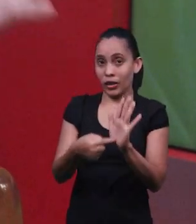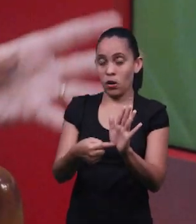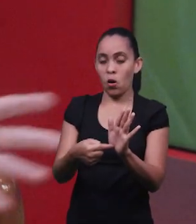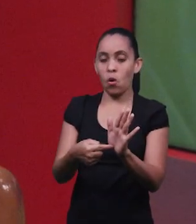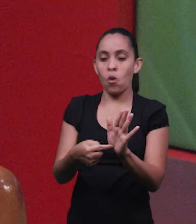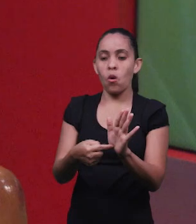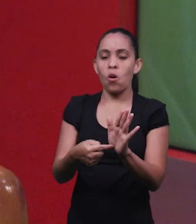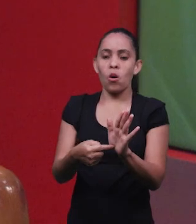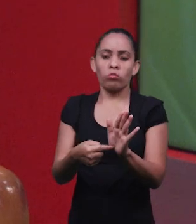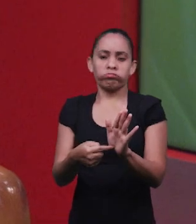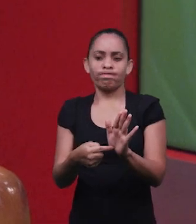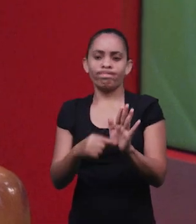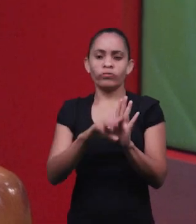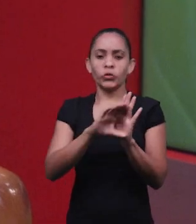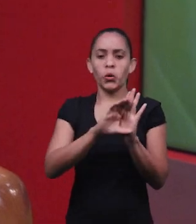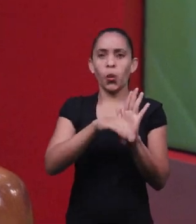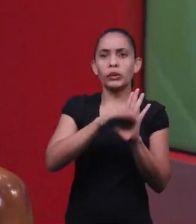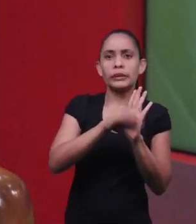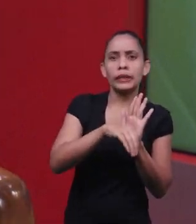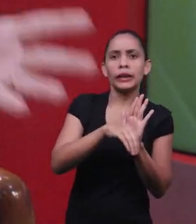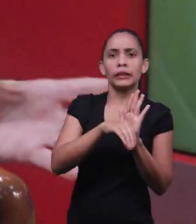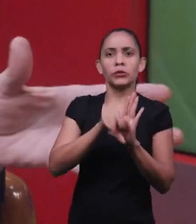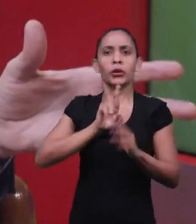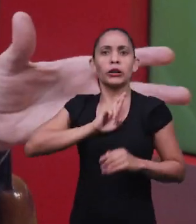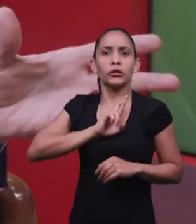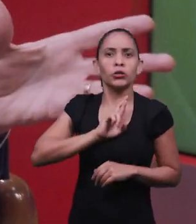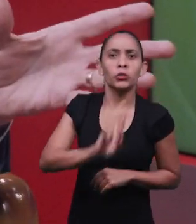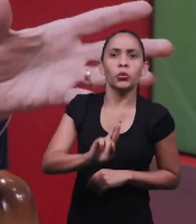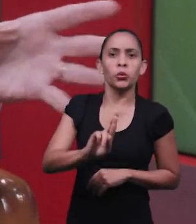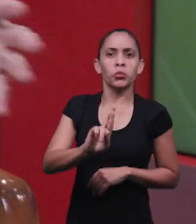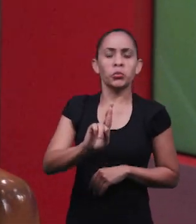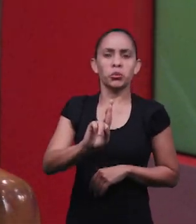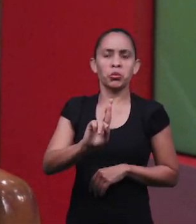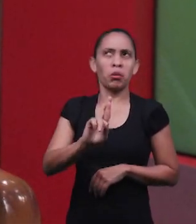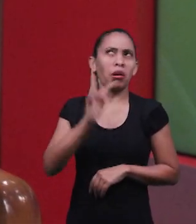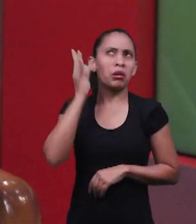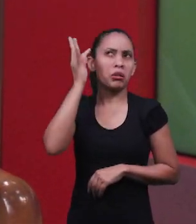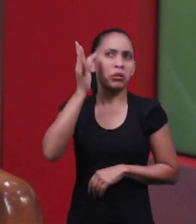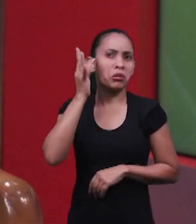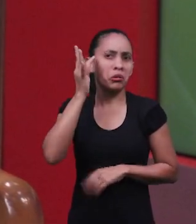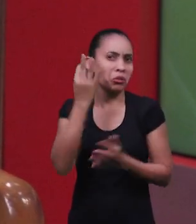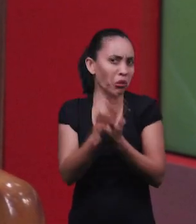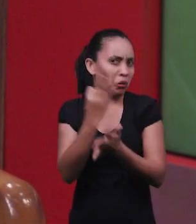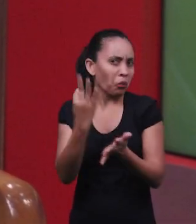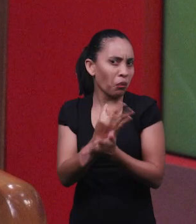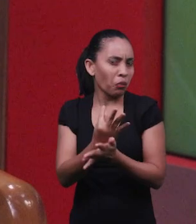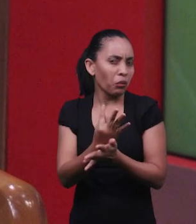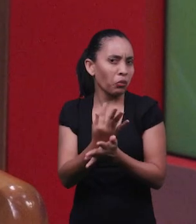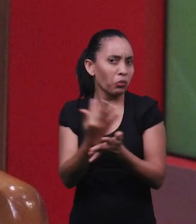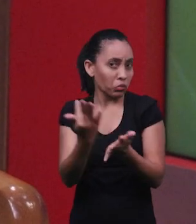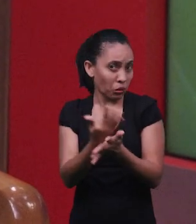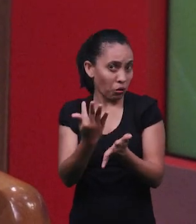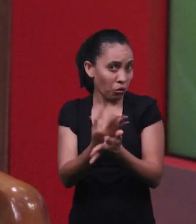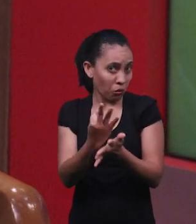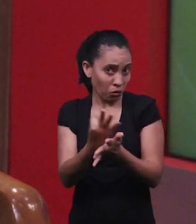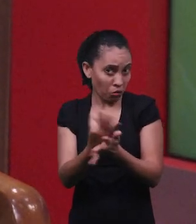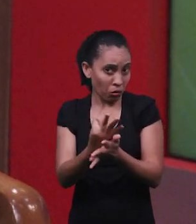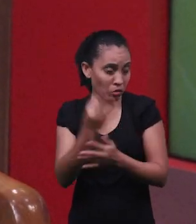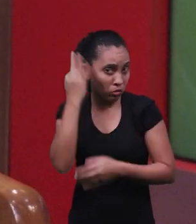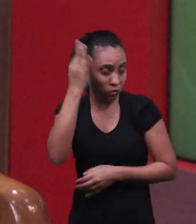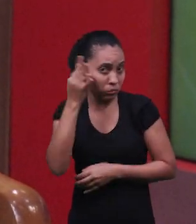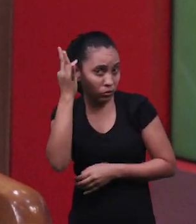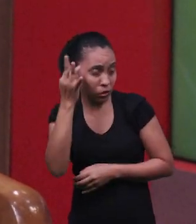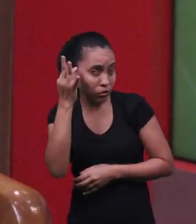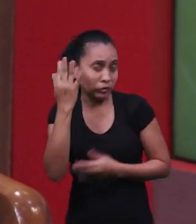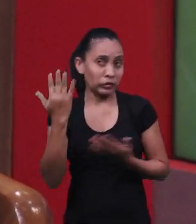dans quelque chose d'écrit, dans un concept religieux, théorique, philosophique. Non, c'est un